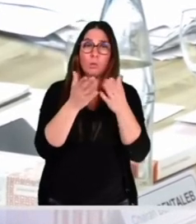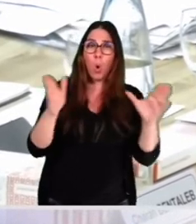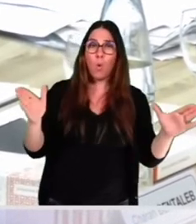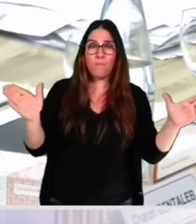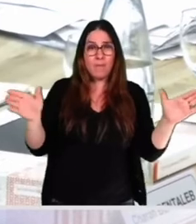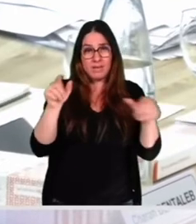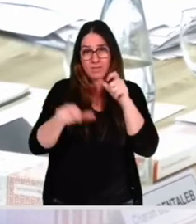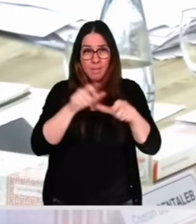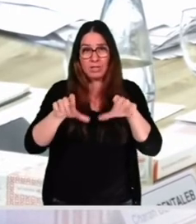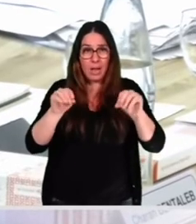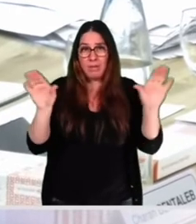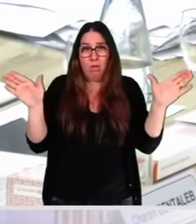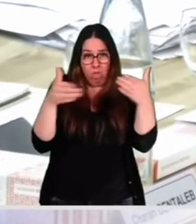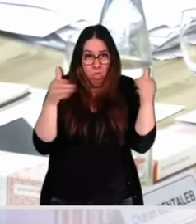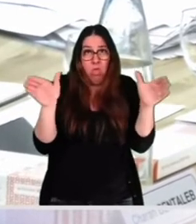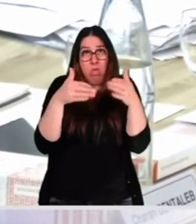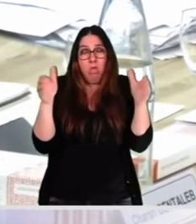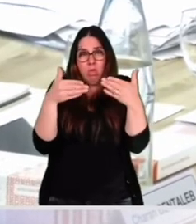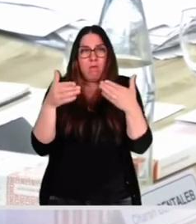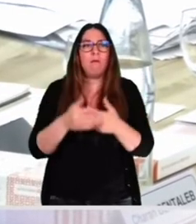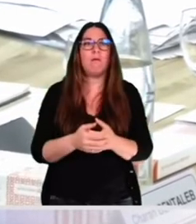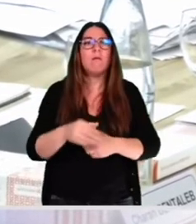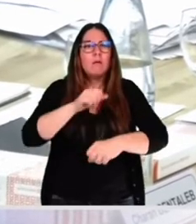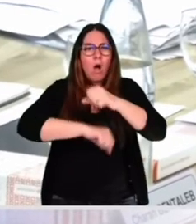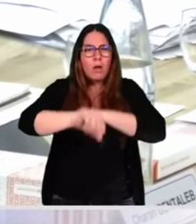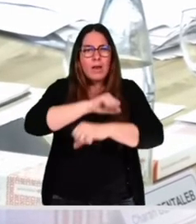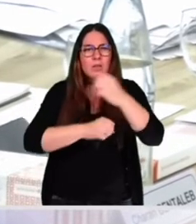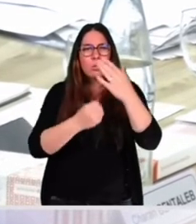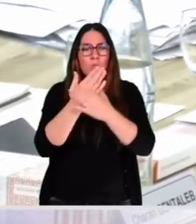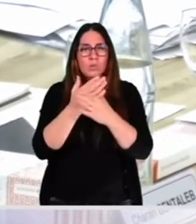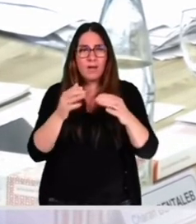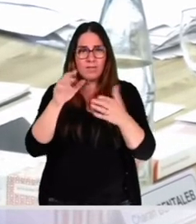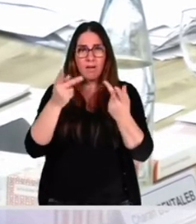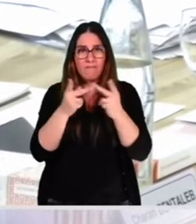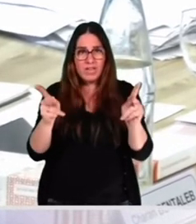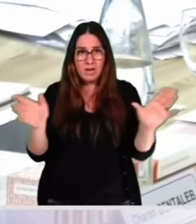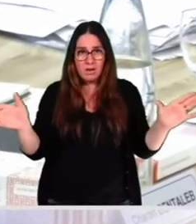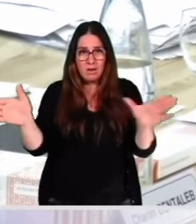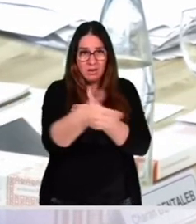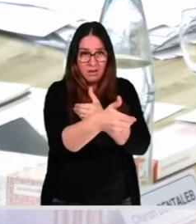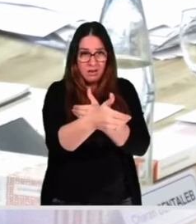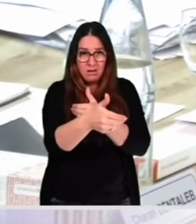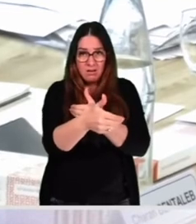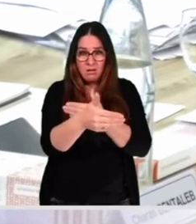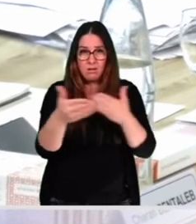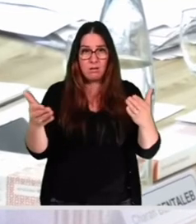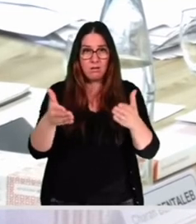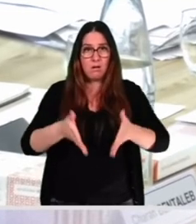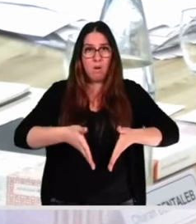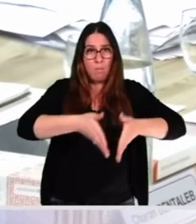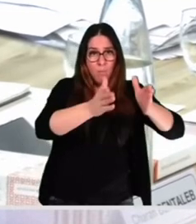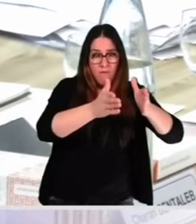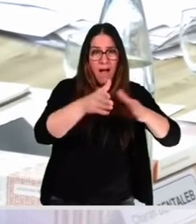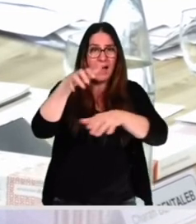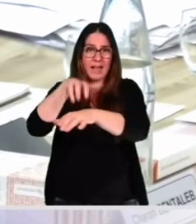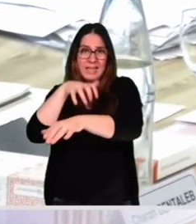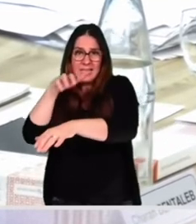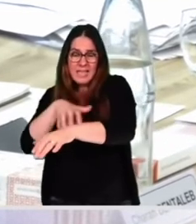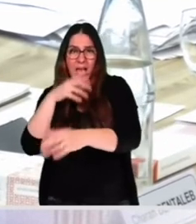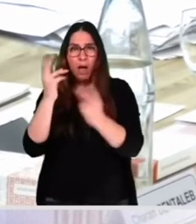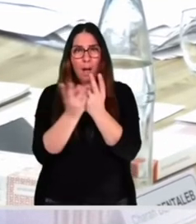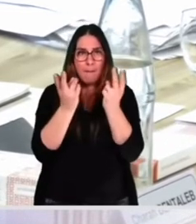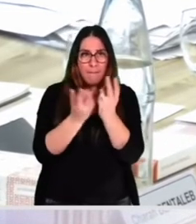par les habitants. Cette réorganisation crée une enclave urbaine, prise en étau entre le boulevard, l'Isère, le parc minéralisé et